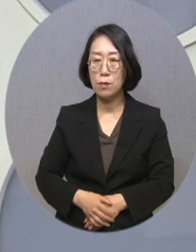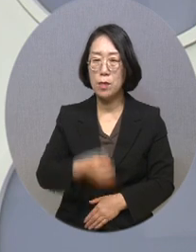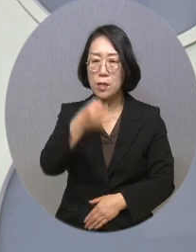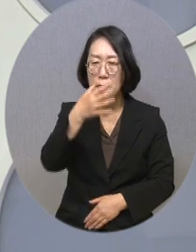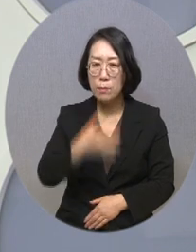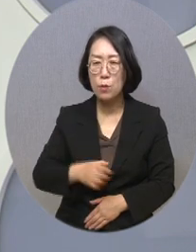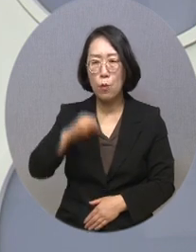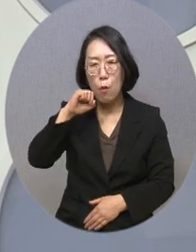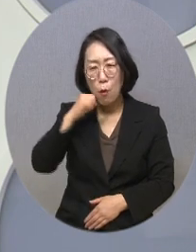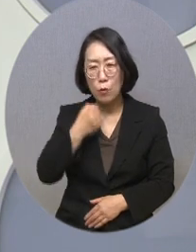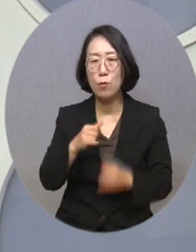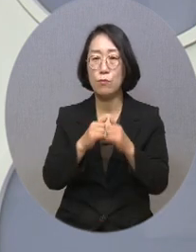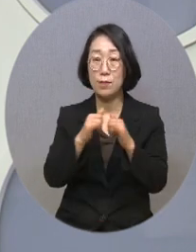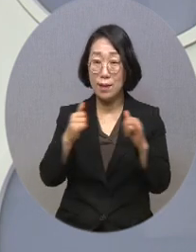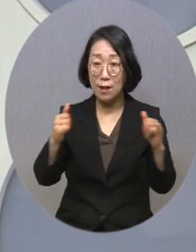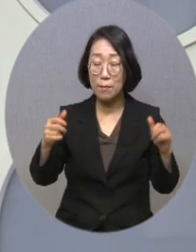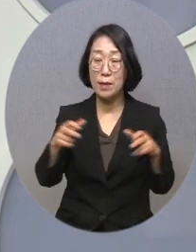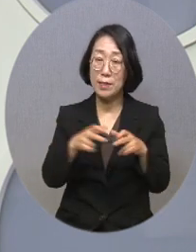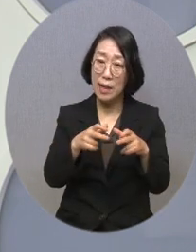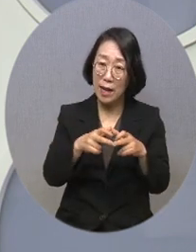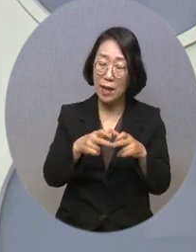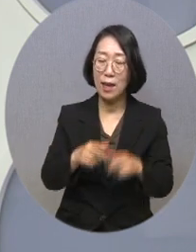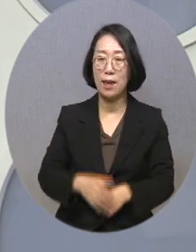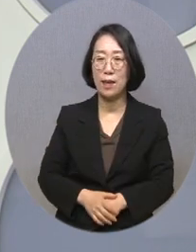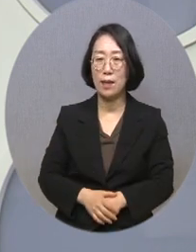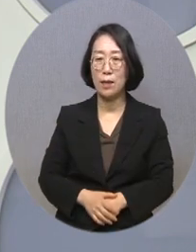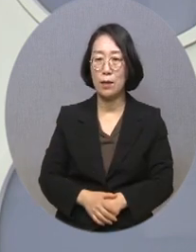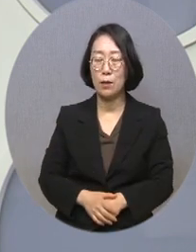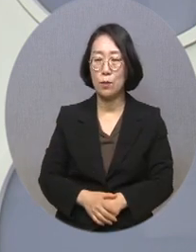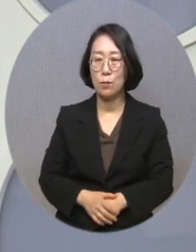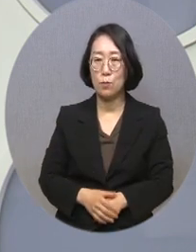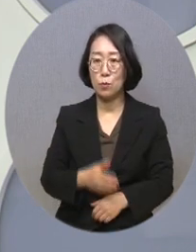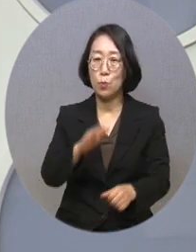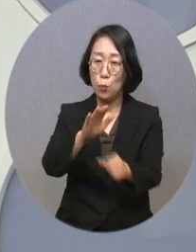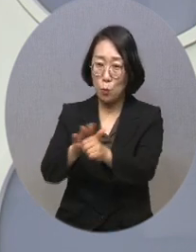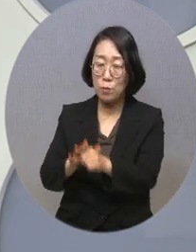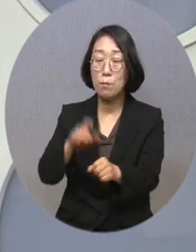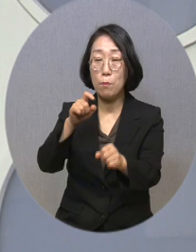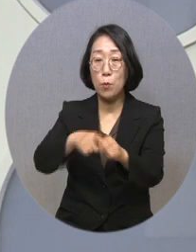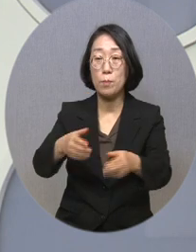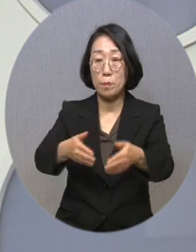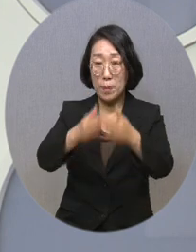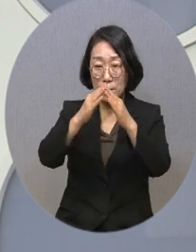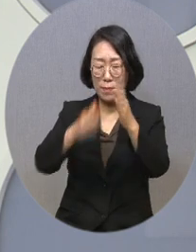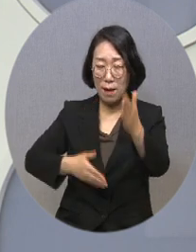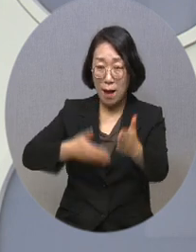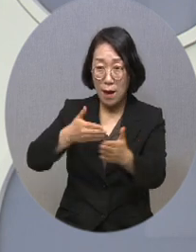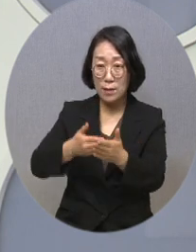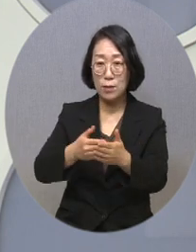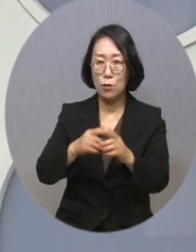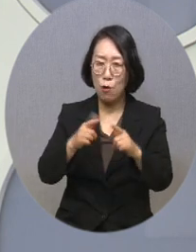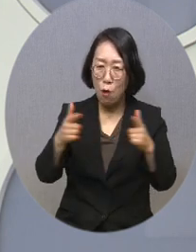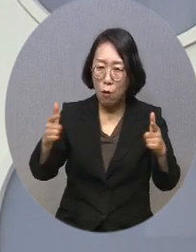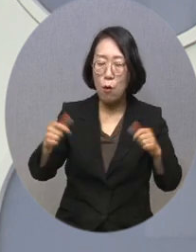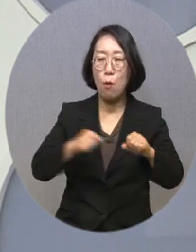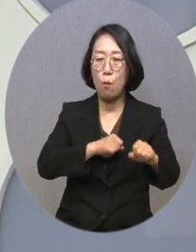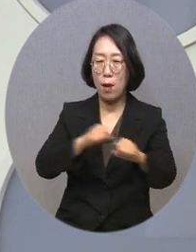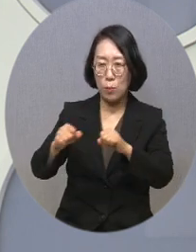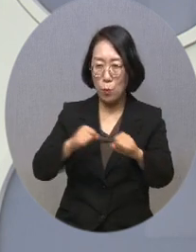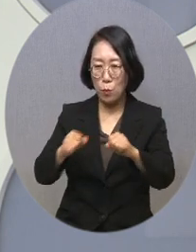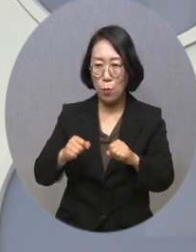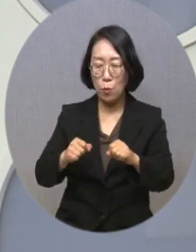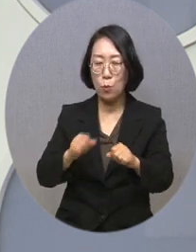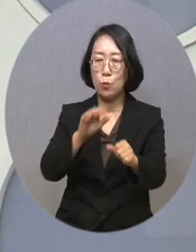힘들고 어려운 그런 장애자들을 위해서 설립이 되고 지금까지 많은 부분들 그